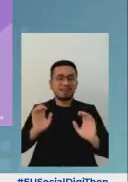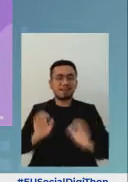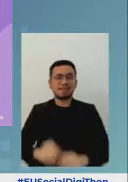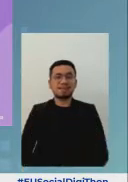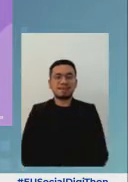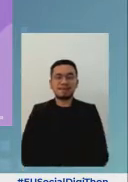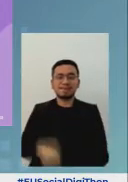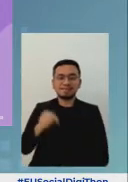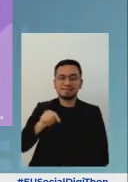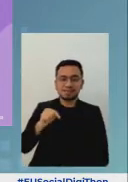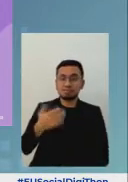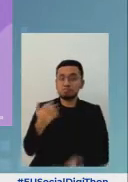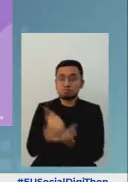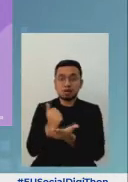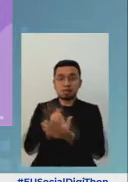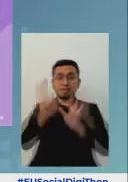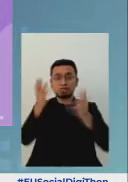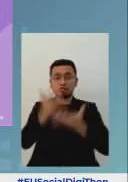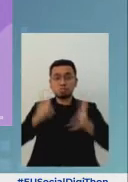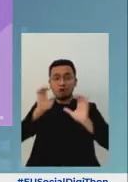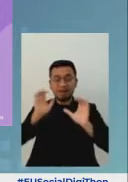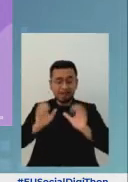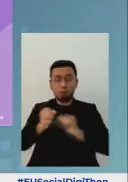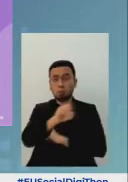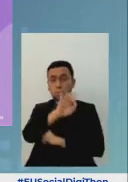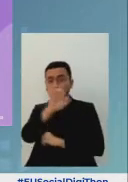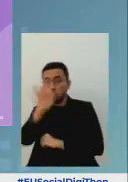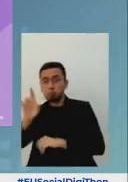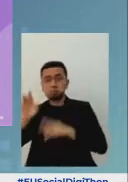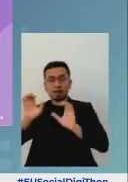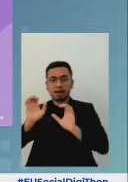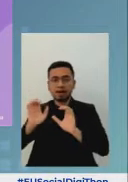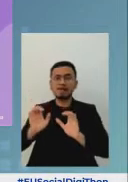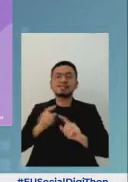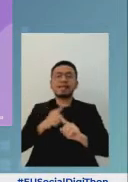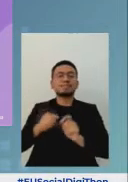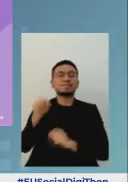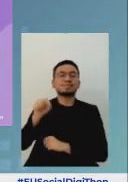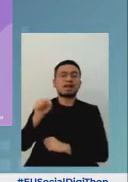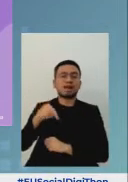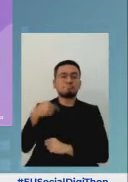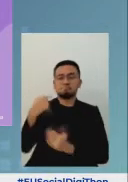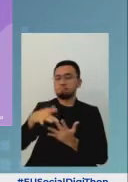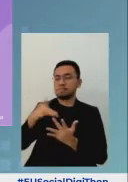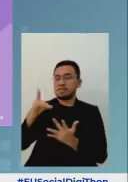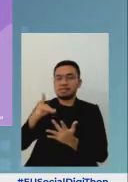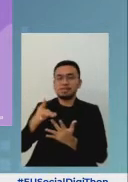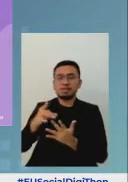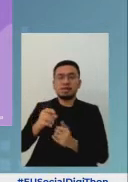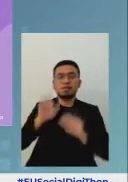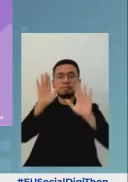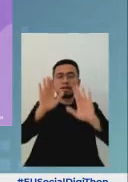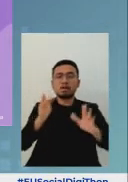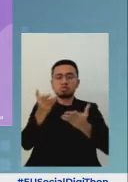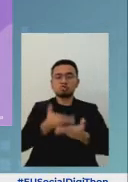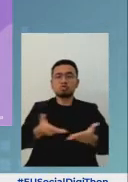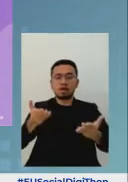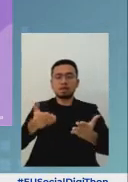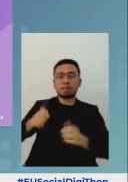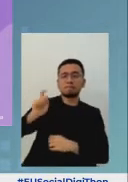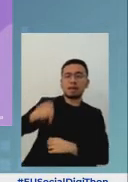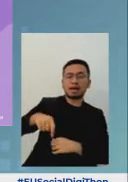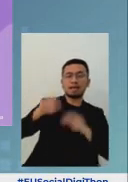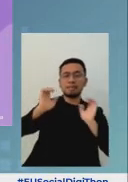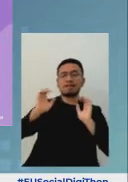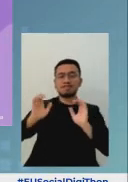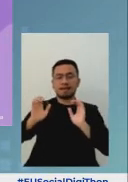banyak daripada ini. Namun ini adalah yang sedang banyak sekali digunakan oleh teman-teman